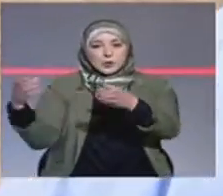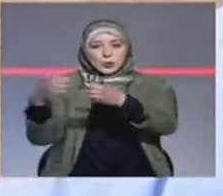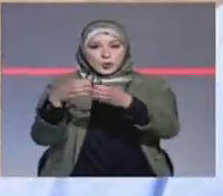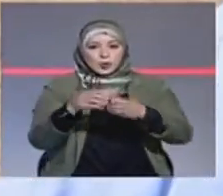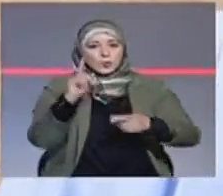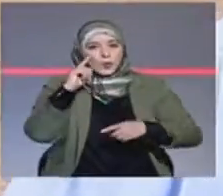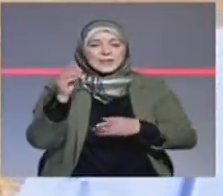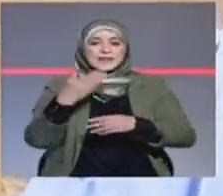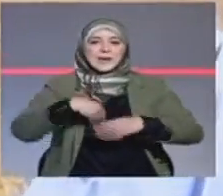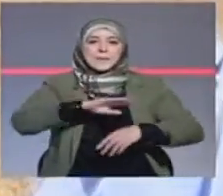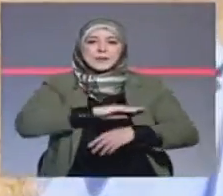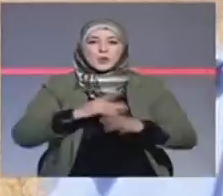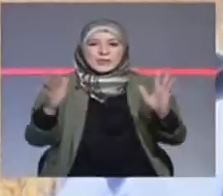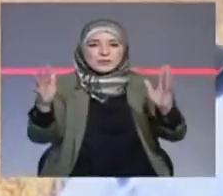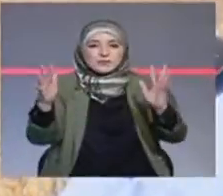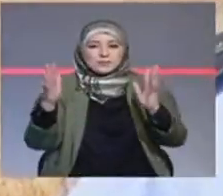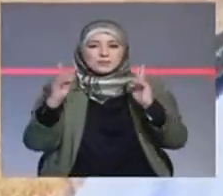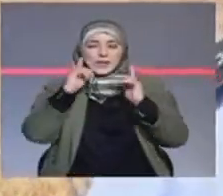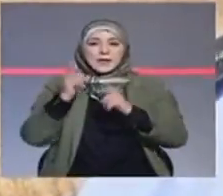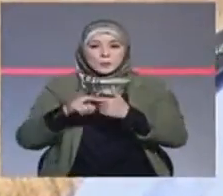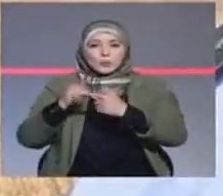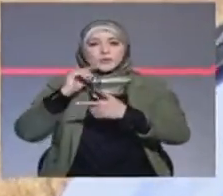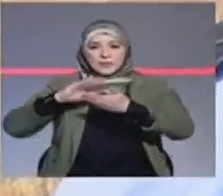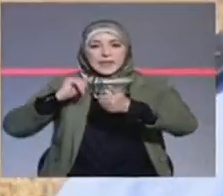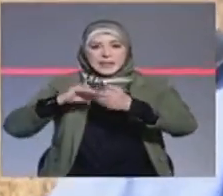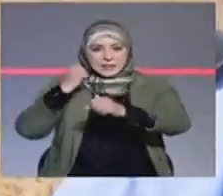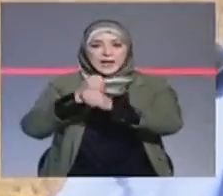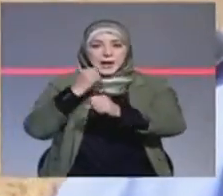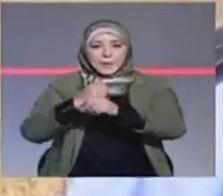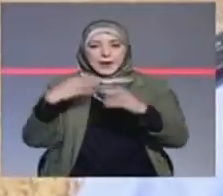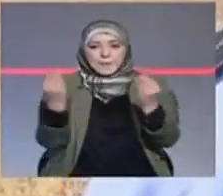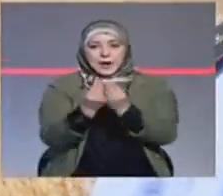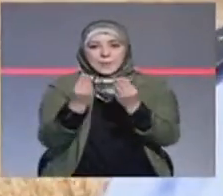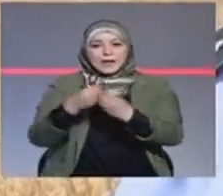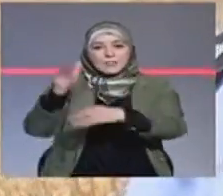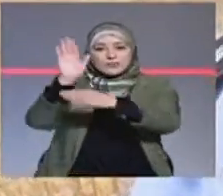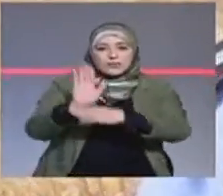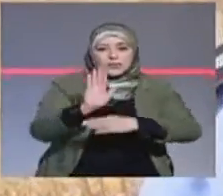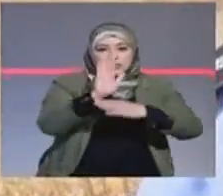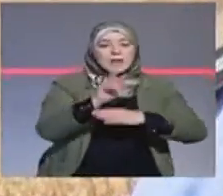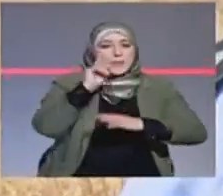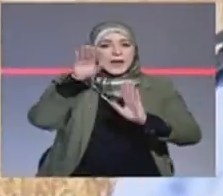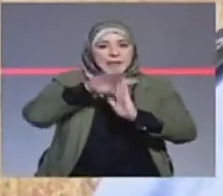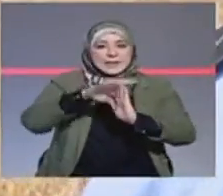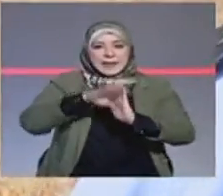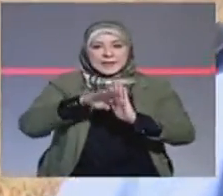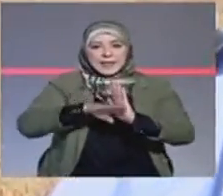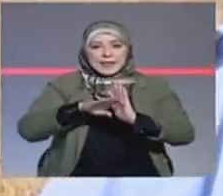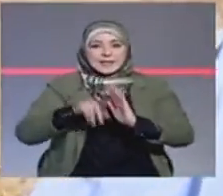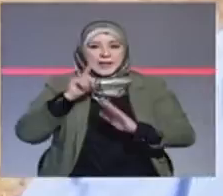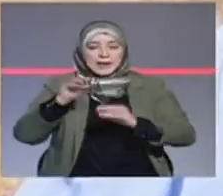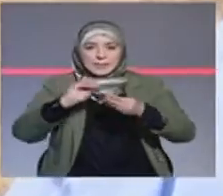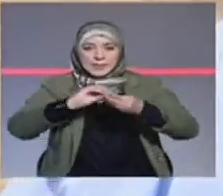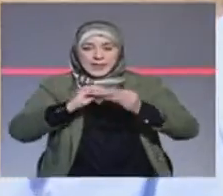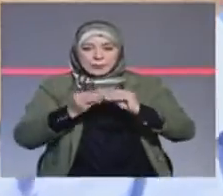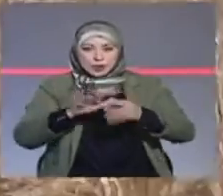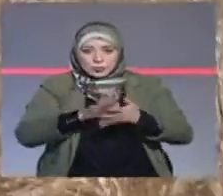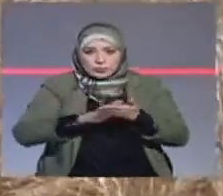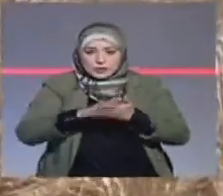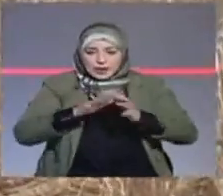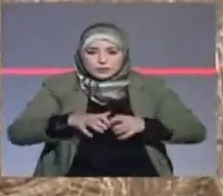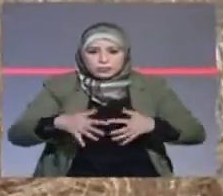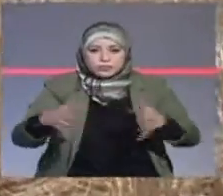إدارة الغابات، اللي موجود تنسيق تام وتعاون كبير ما بين بعضنا، خلصنا فيه من المساحة